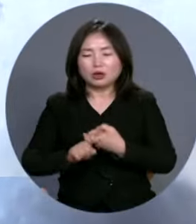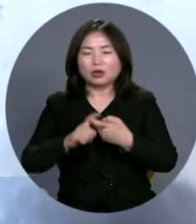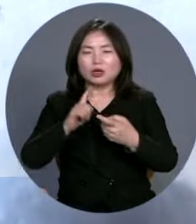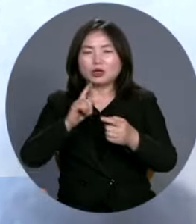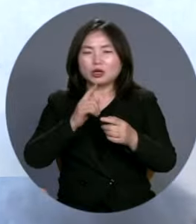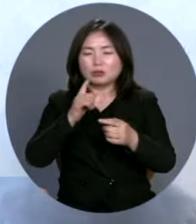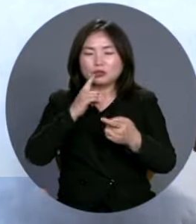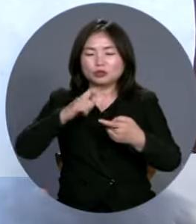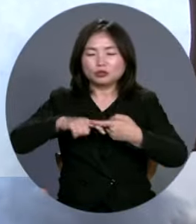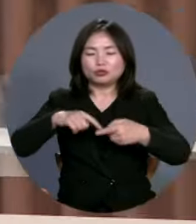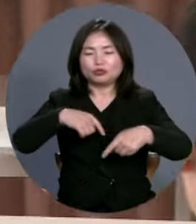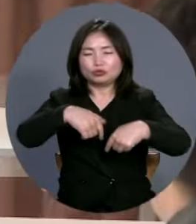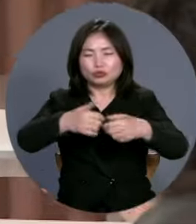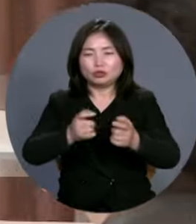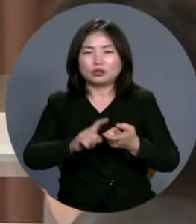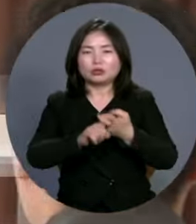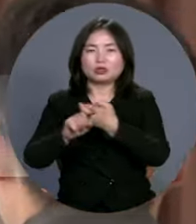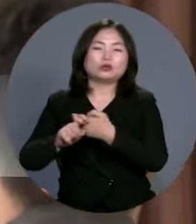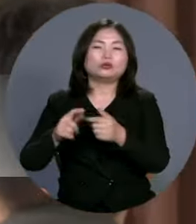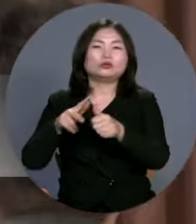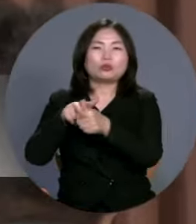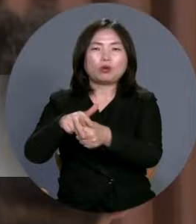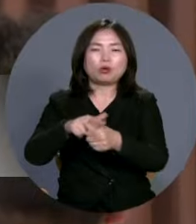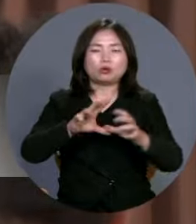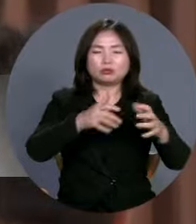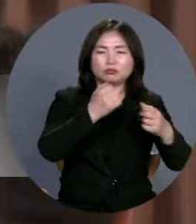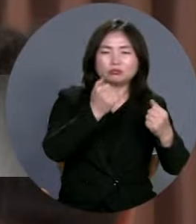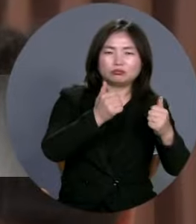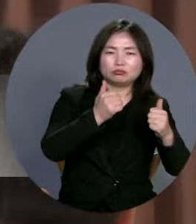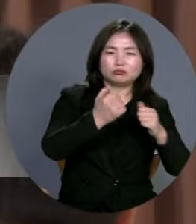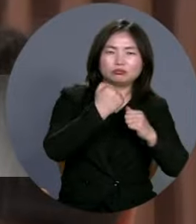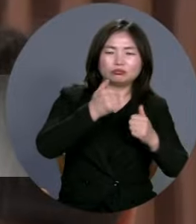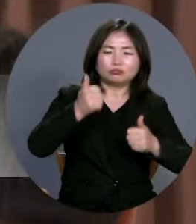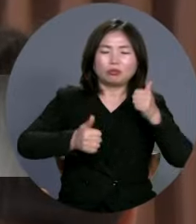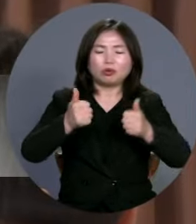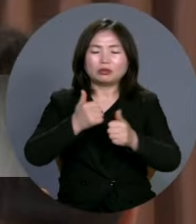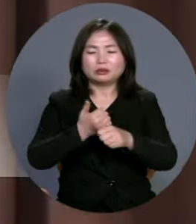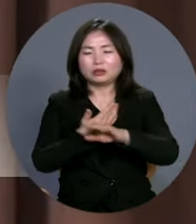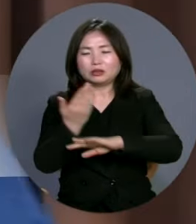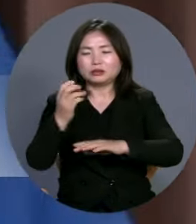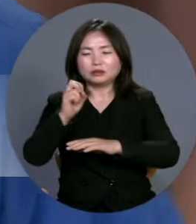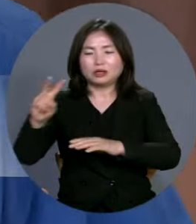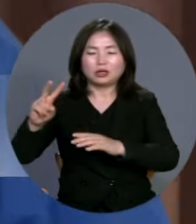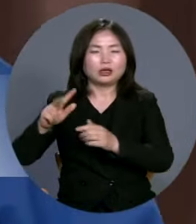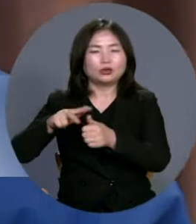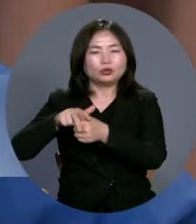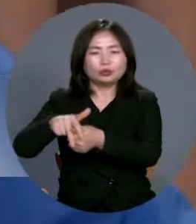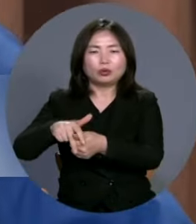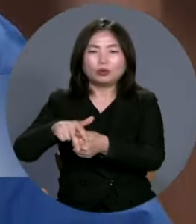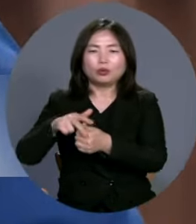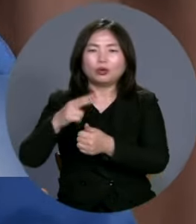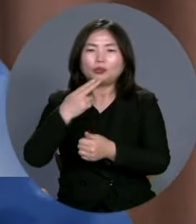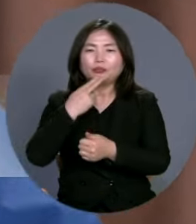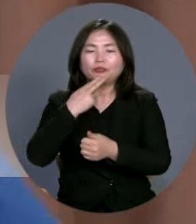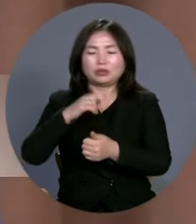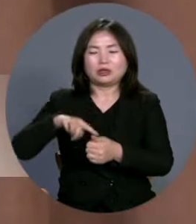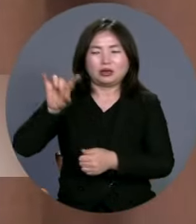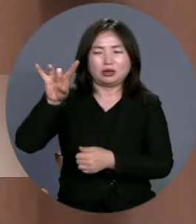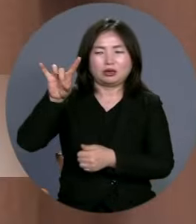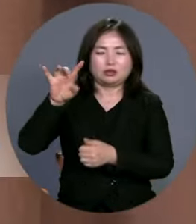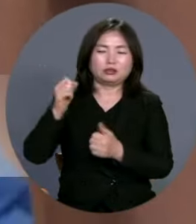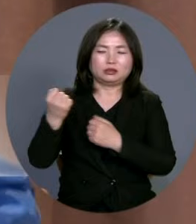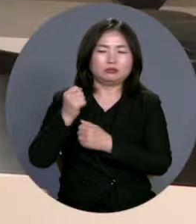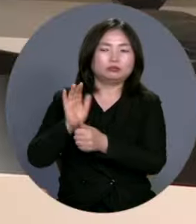민주야권의 단일 후보입니다. 국민의힘과의 경쟁 구도를 위해 다른 야당은 후보를 내지 않고 오 후보에 힘을